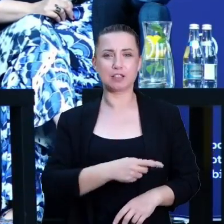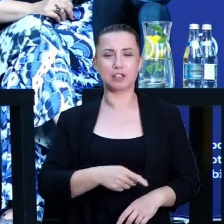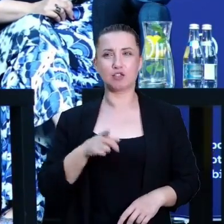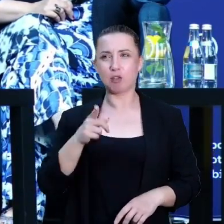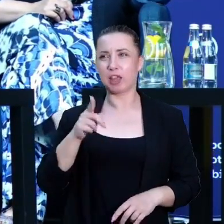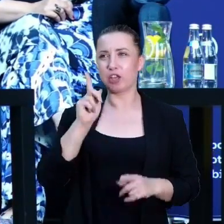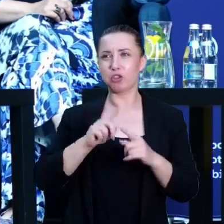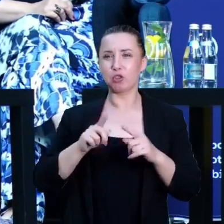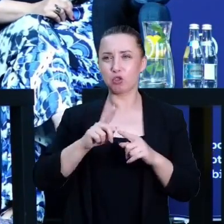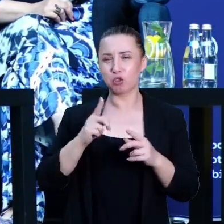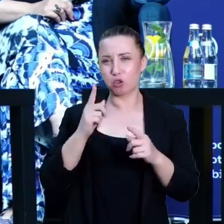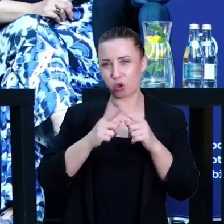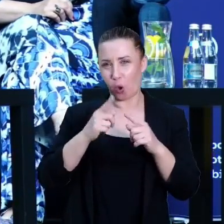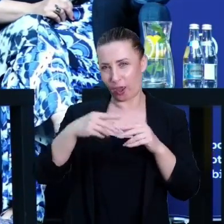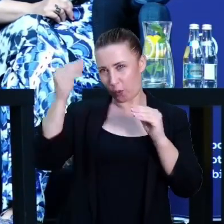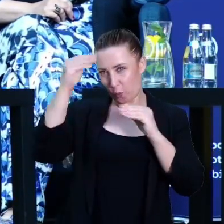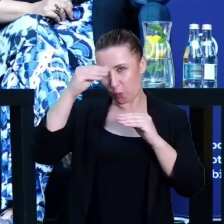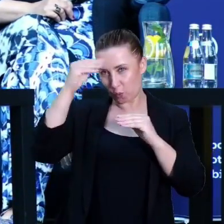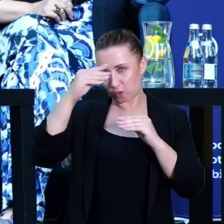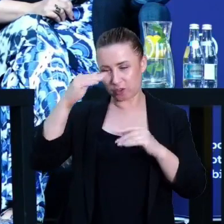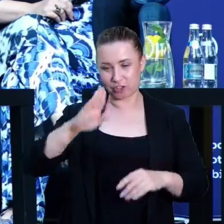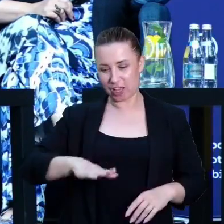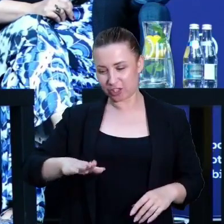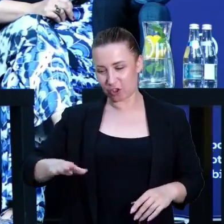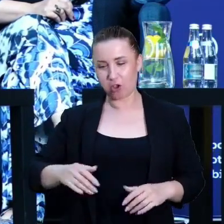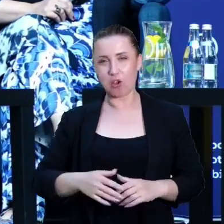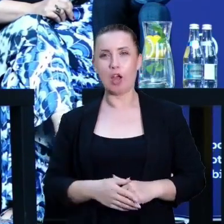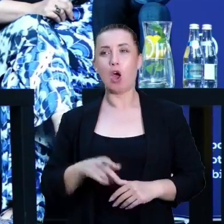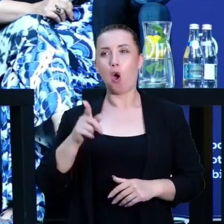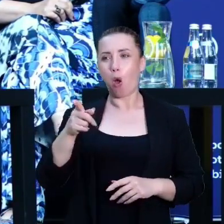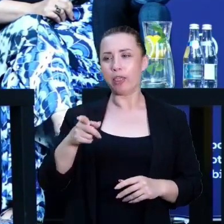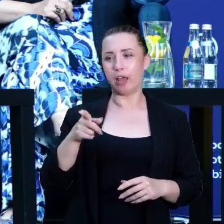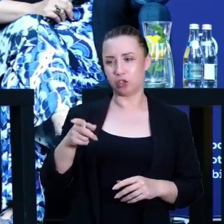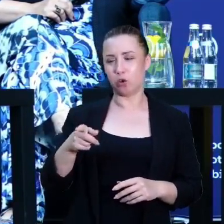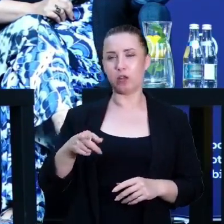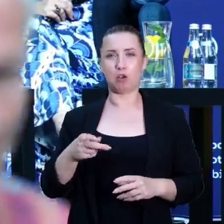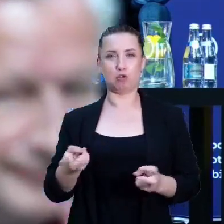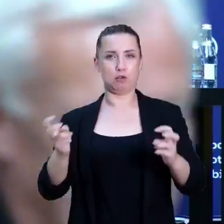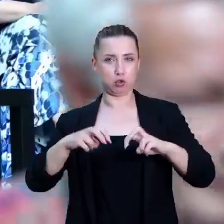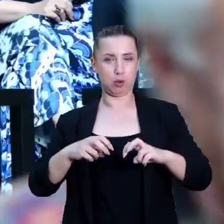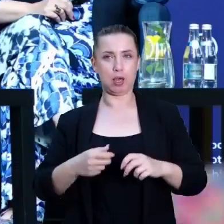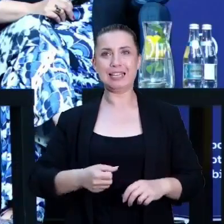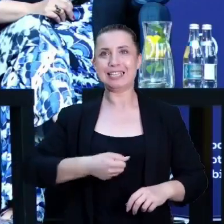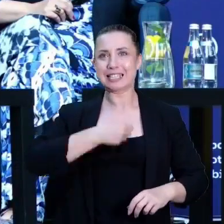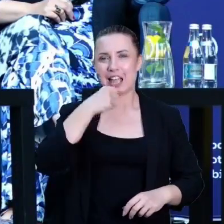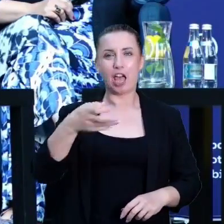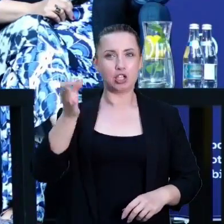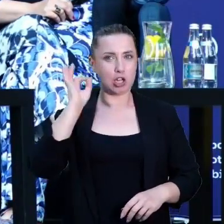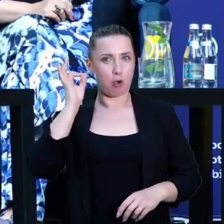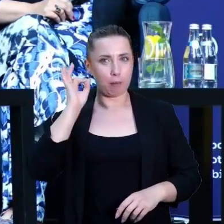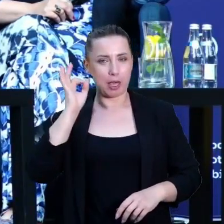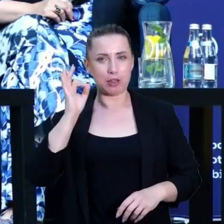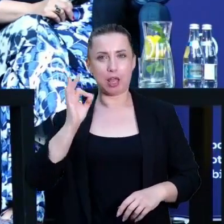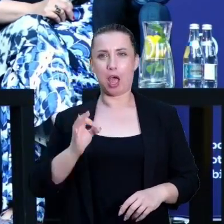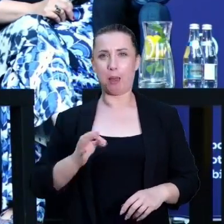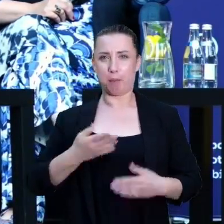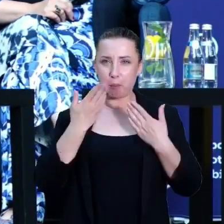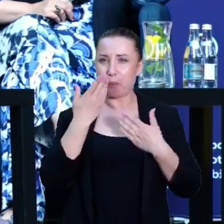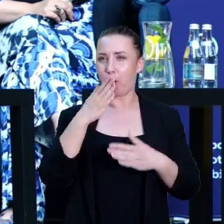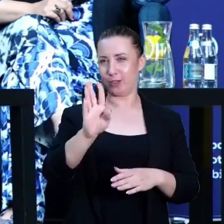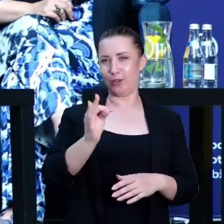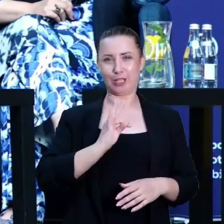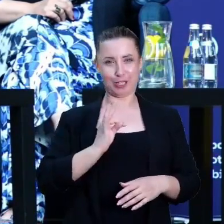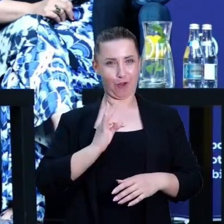prawda, którego ona stworzyła, prawda, i że ona za tym stoi, ta silna kobieta, jeszcze starsza, a w dodatku eksponująca